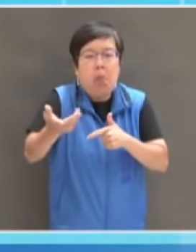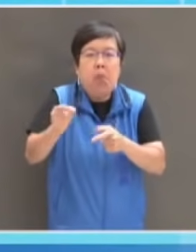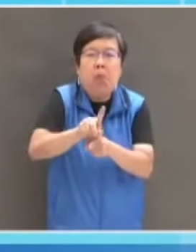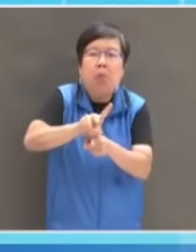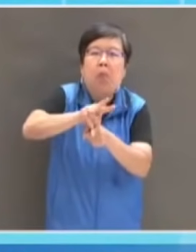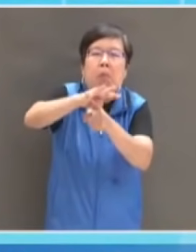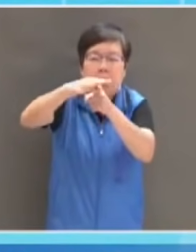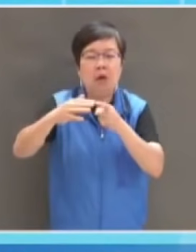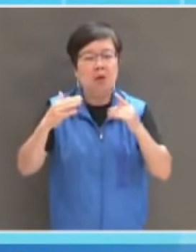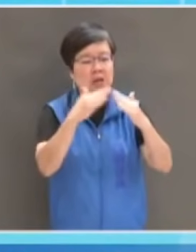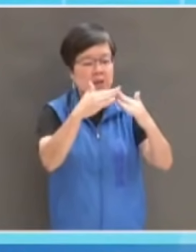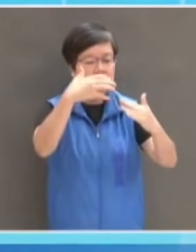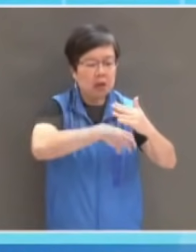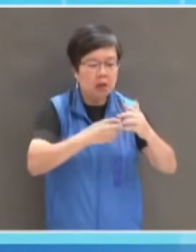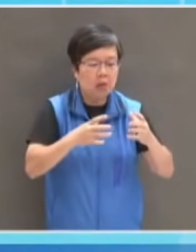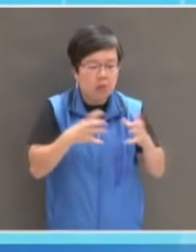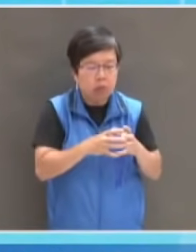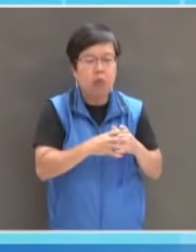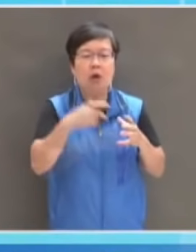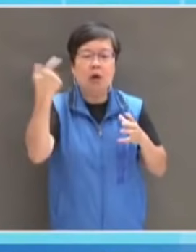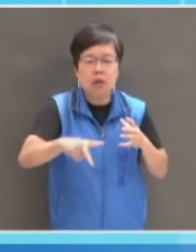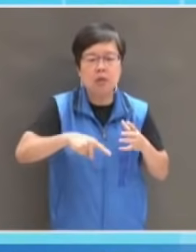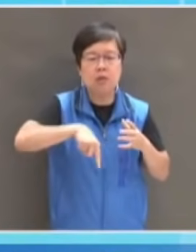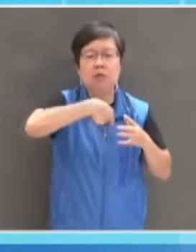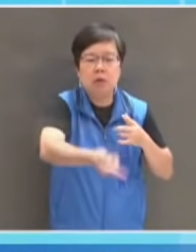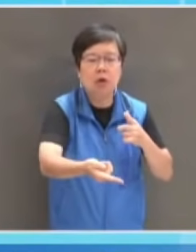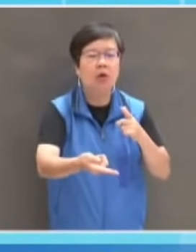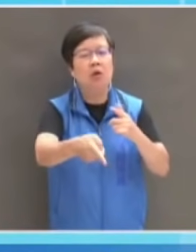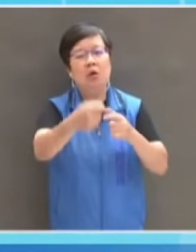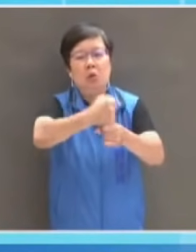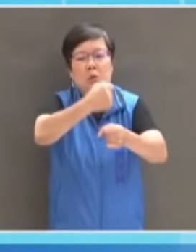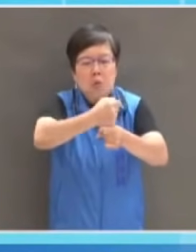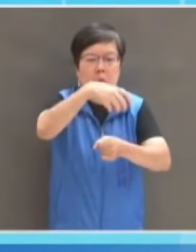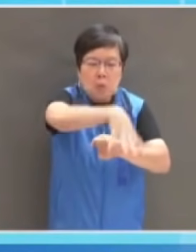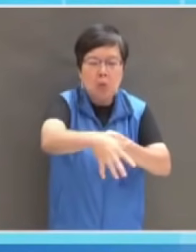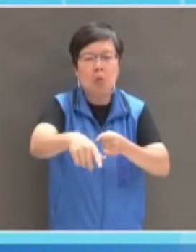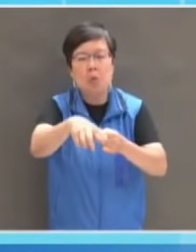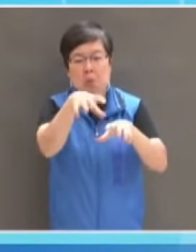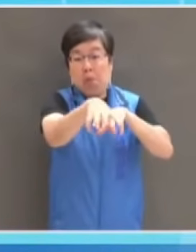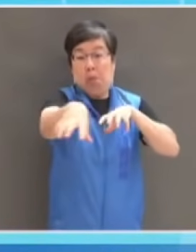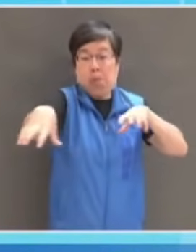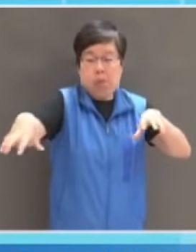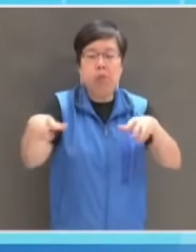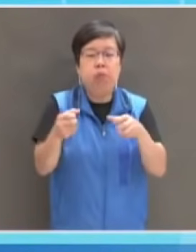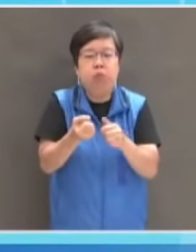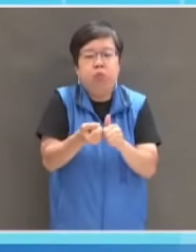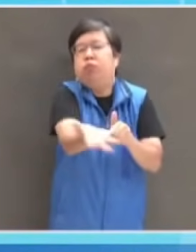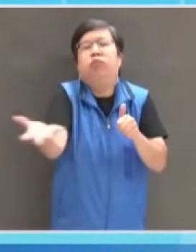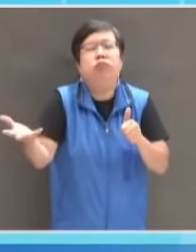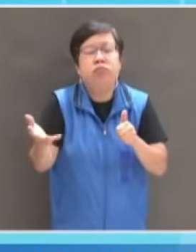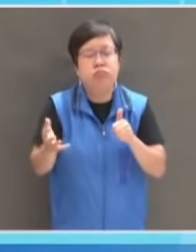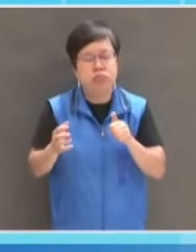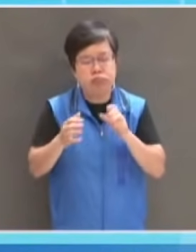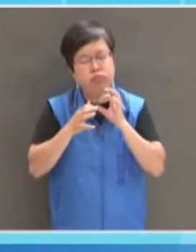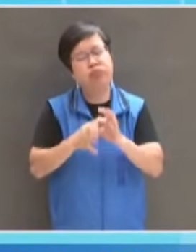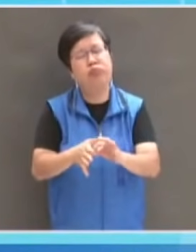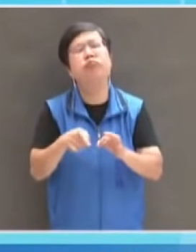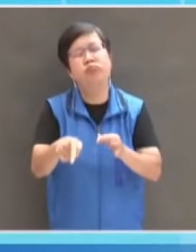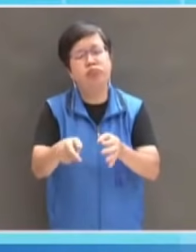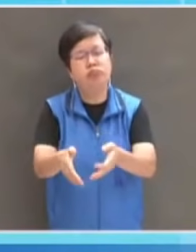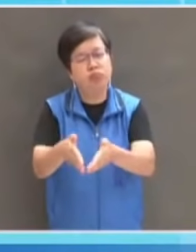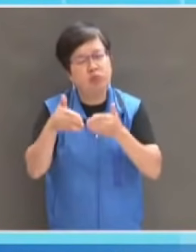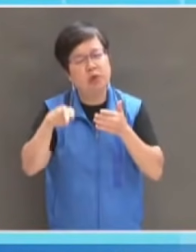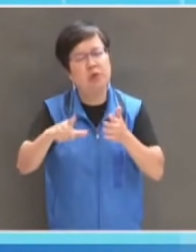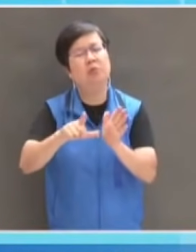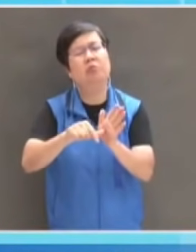家庭、从职业场所就不断的去扩展，这是一个非常重要的关键时间点。